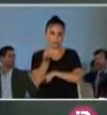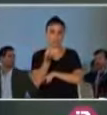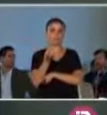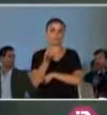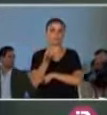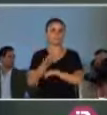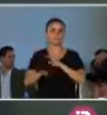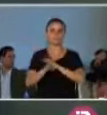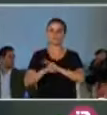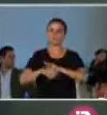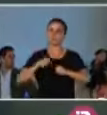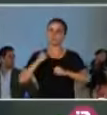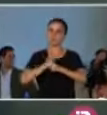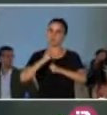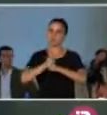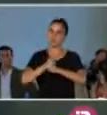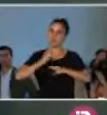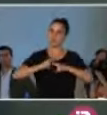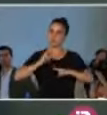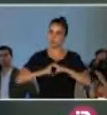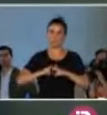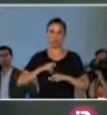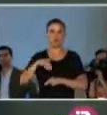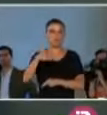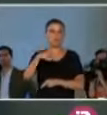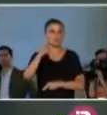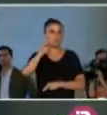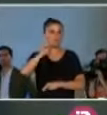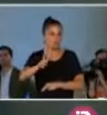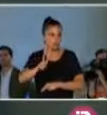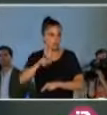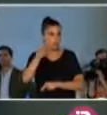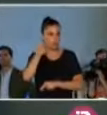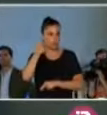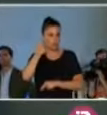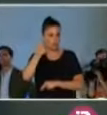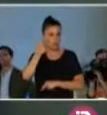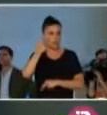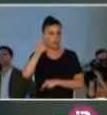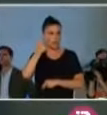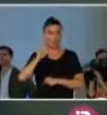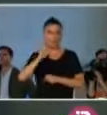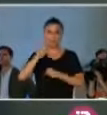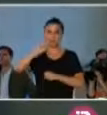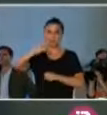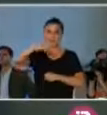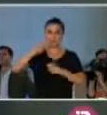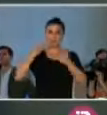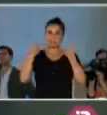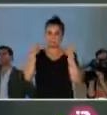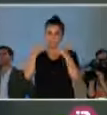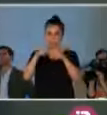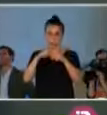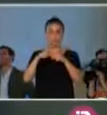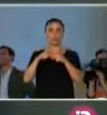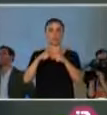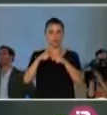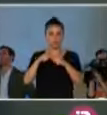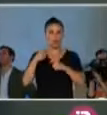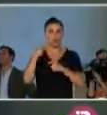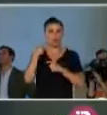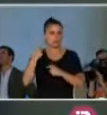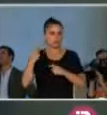som. Miro el futur i veig la generositat silenciosa del tercer sector d'aquestes illes, dels qui cada